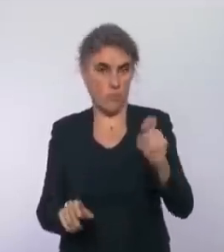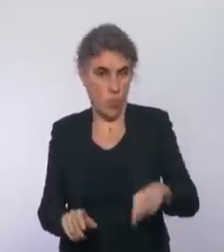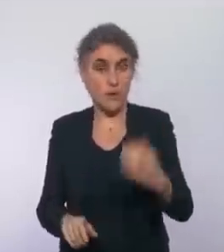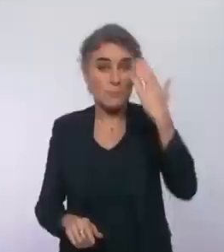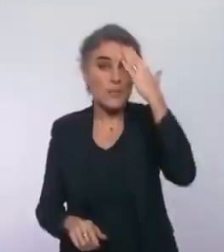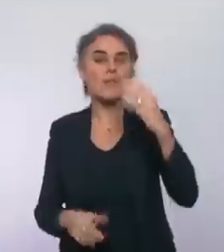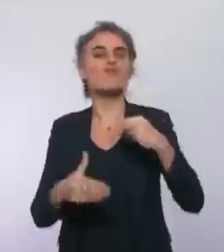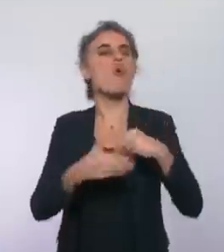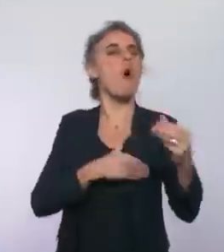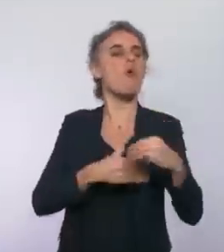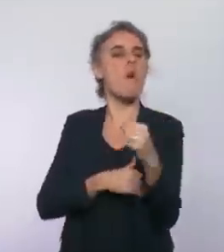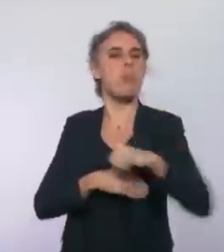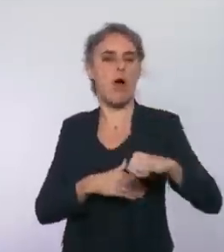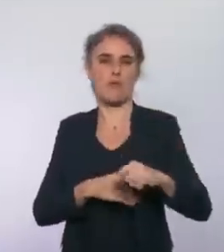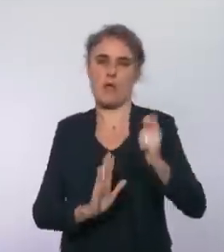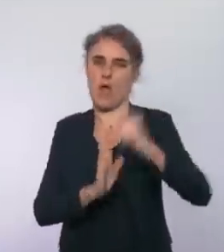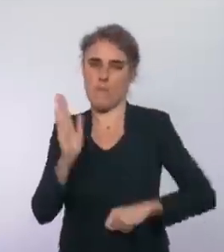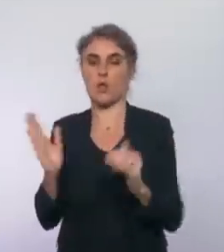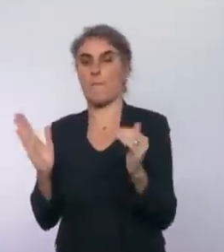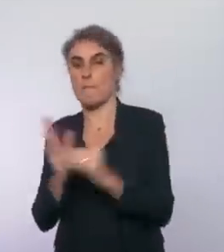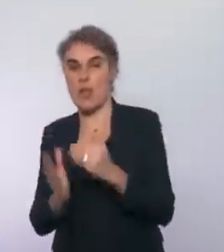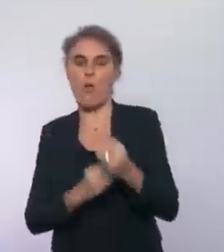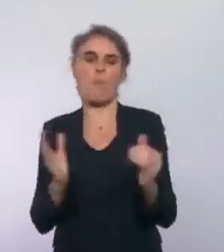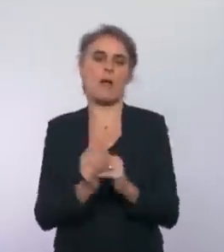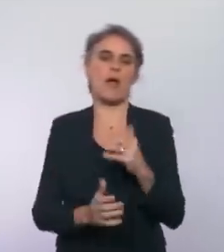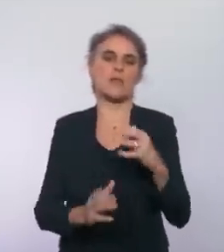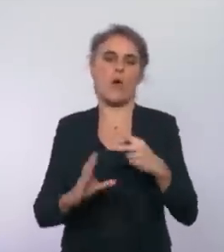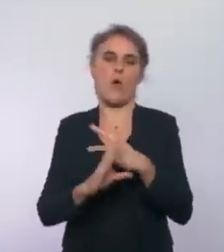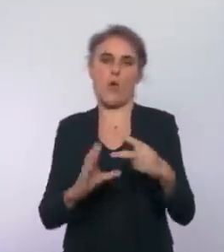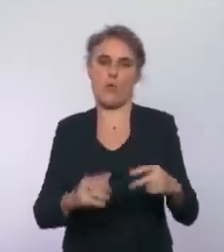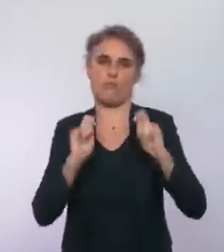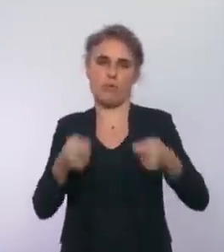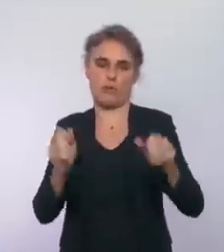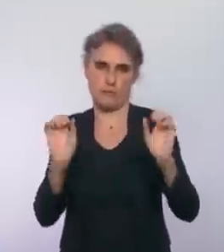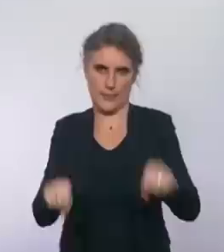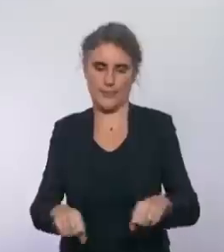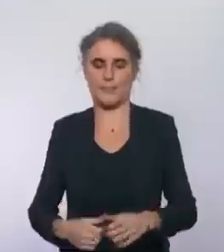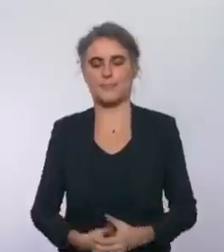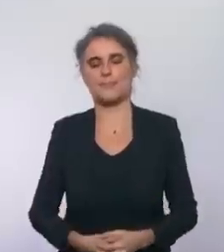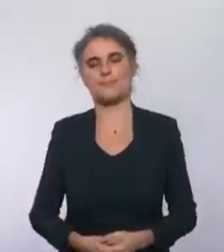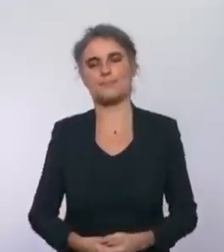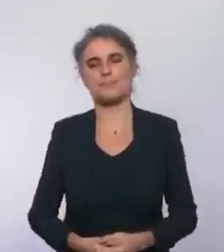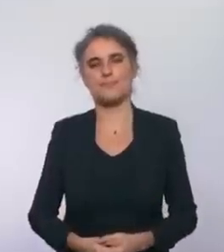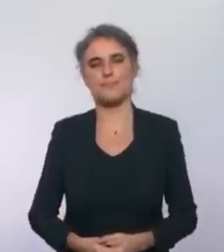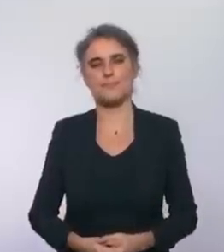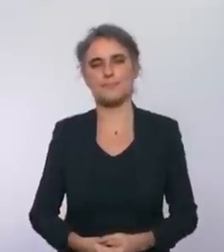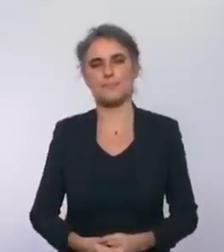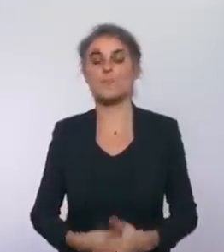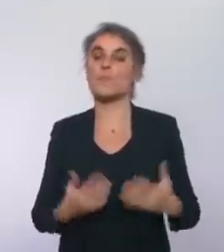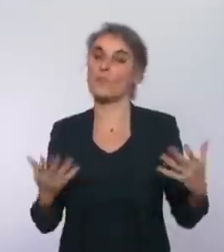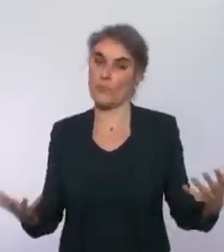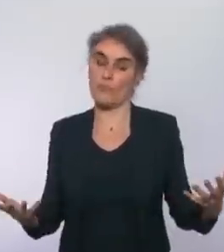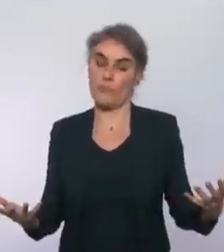de l'isolement, une amende de 1 000 à 1 500 euros sera dressée pour les personnes qui ne respecteraient pas l'isolement obligatoire. Vous